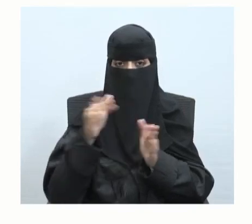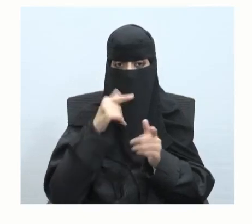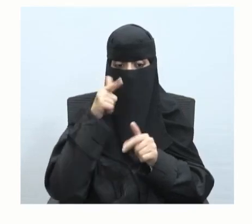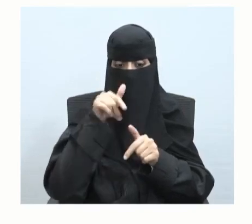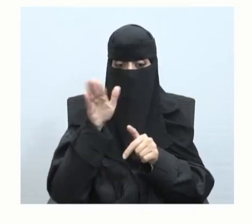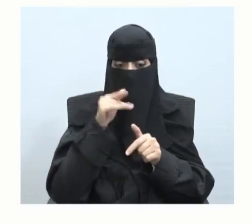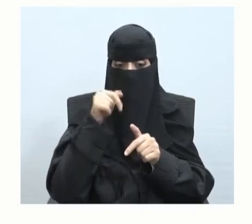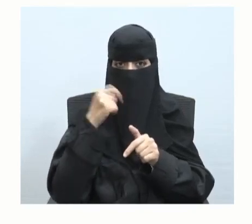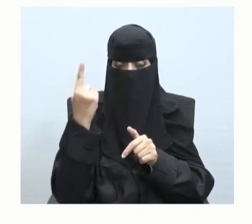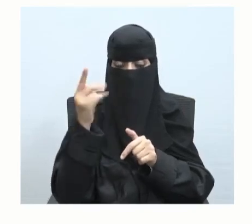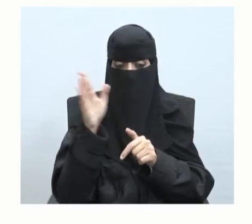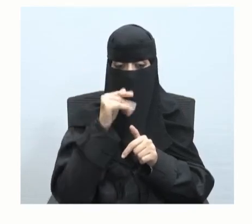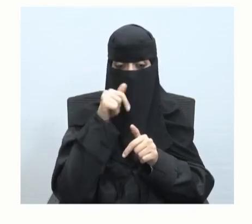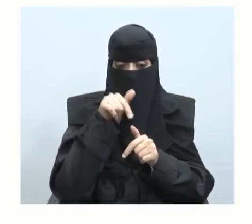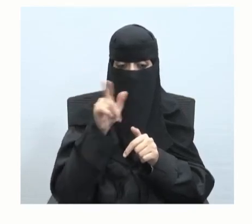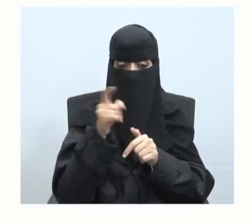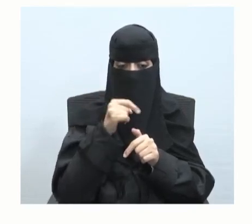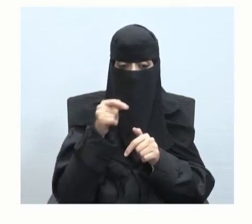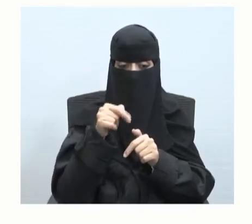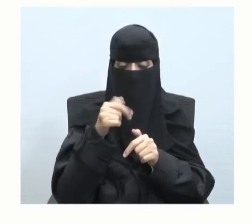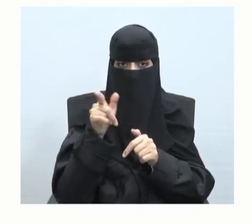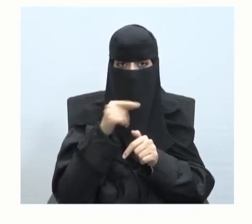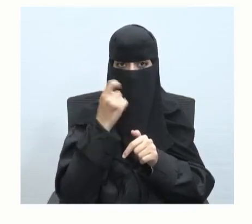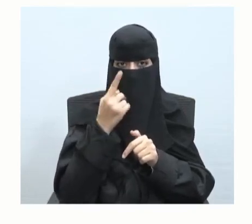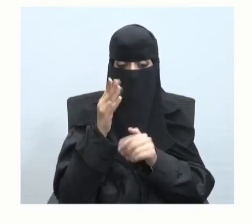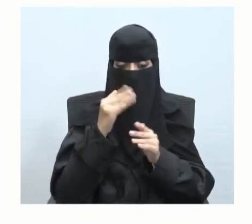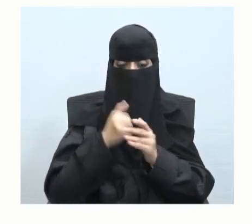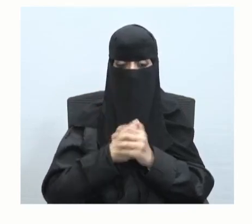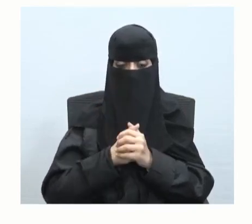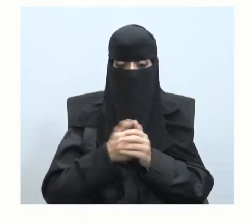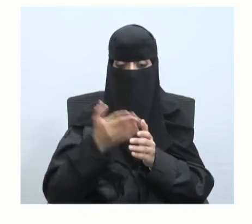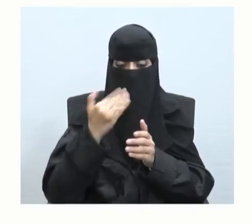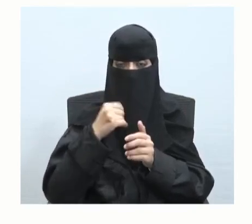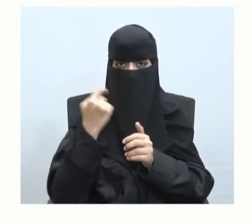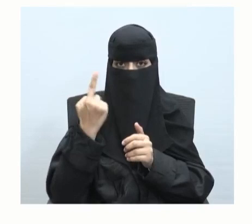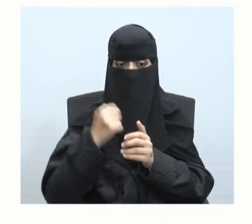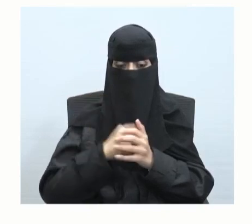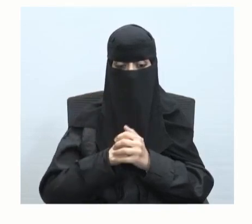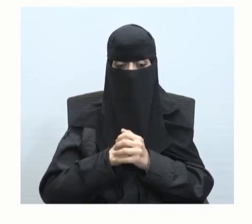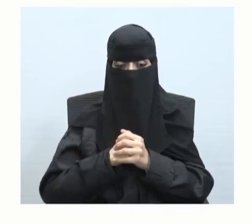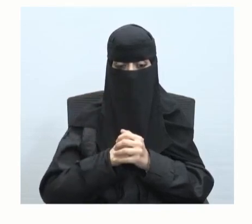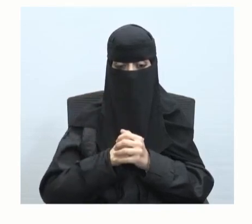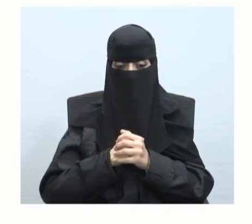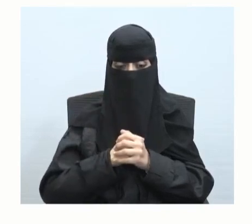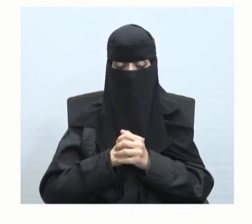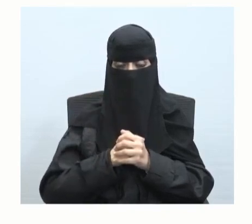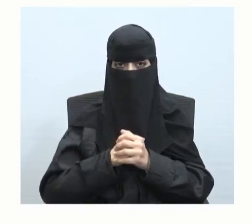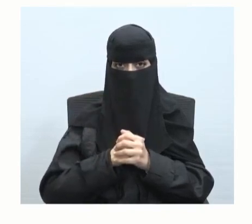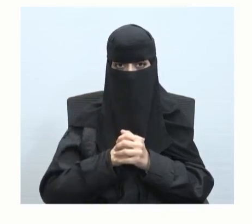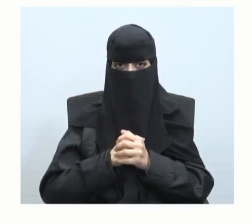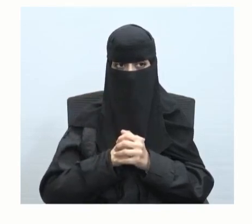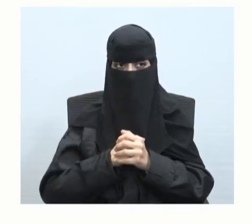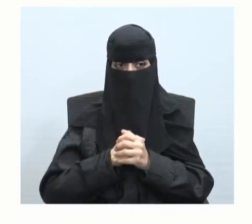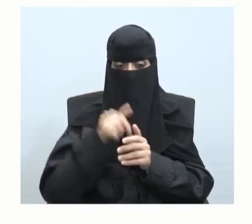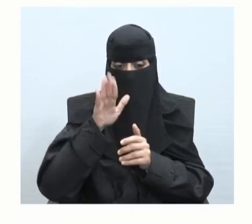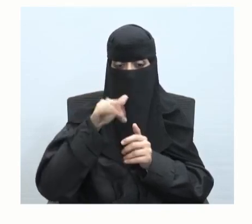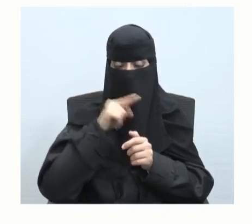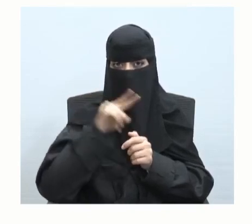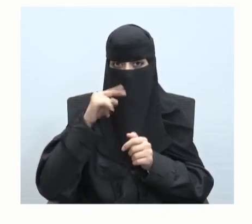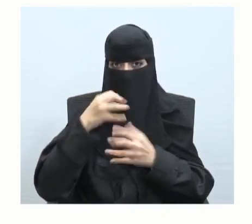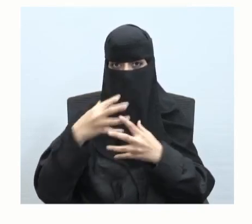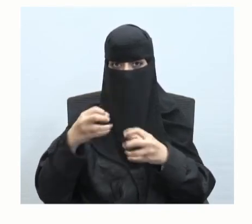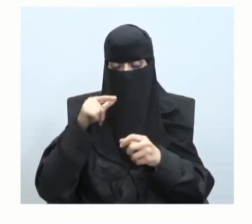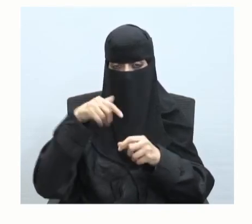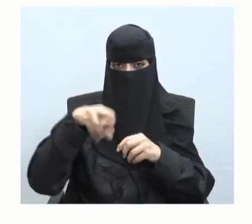عليه درجه التعويض بهذا الشكل عليه درجه ثم الناتج وماذا والوحده بدرجه لذلك لا